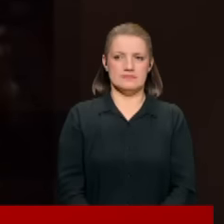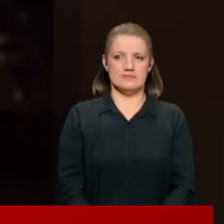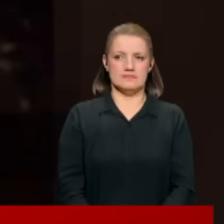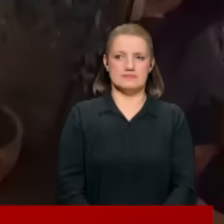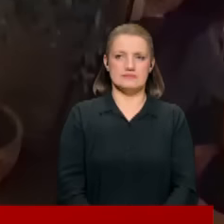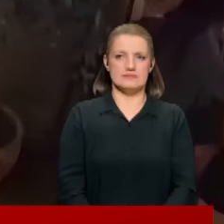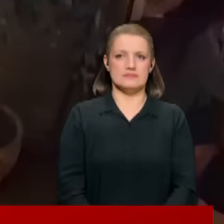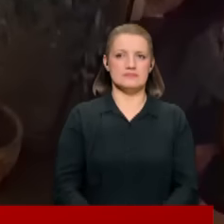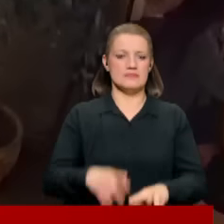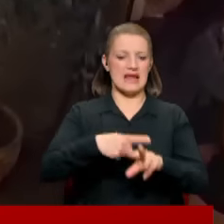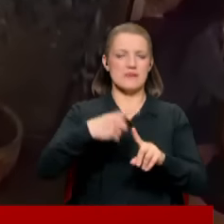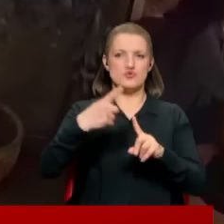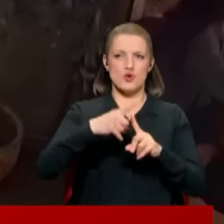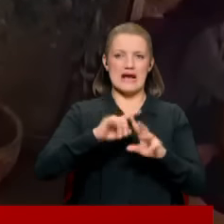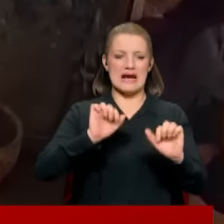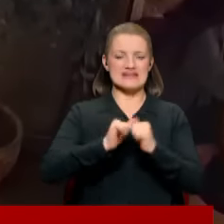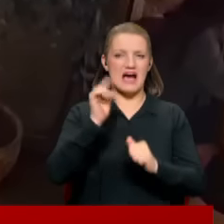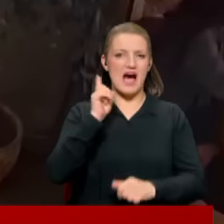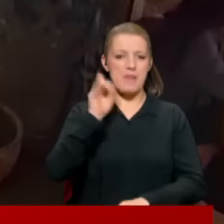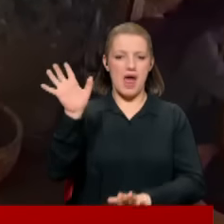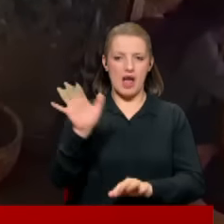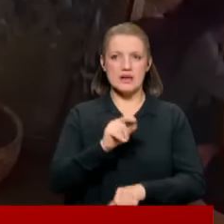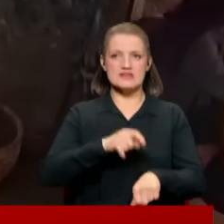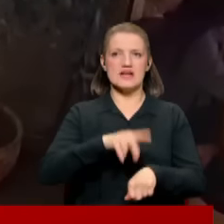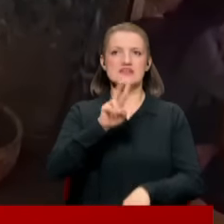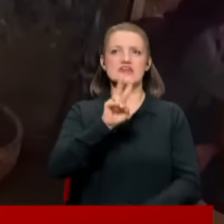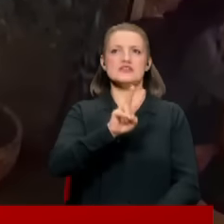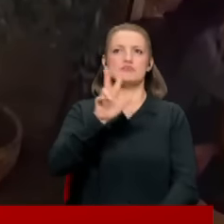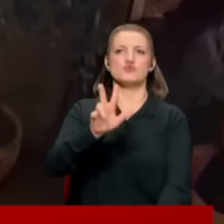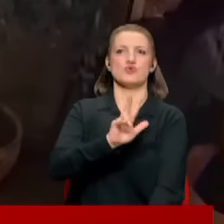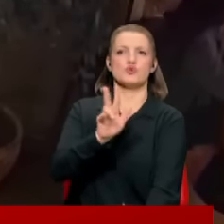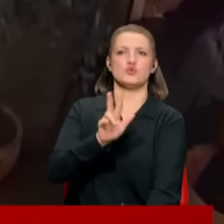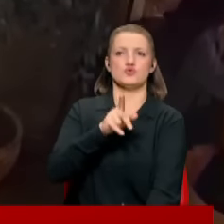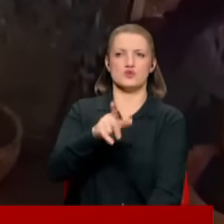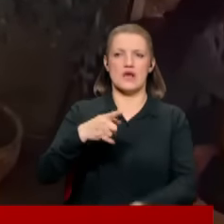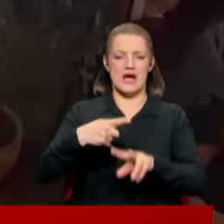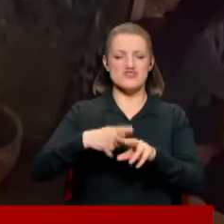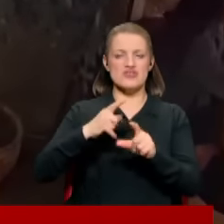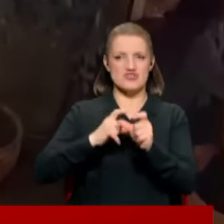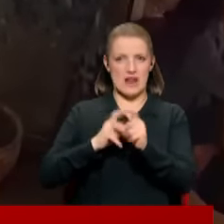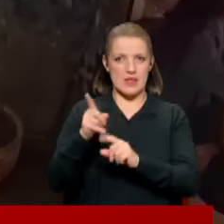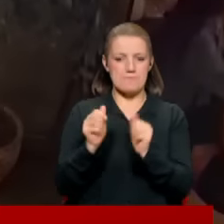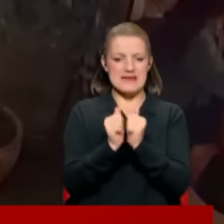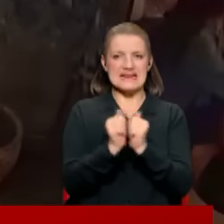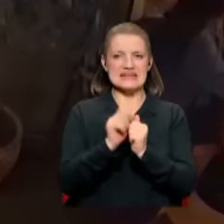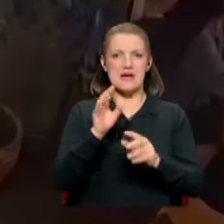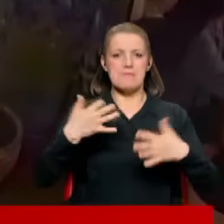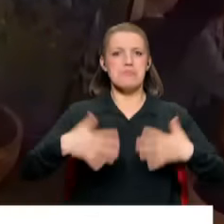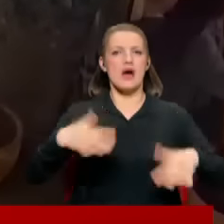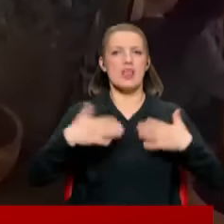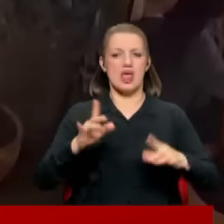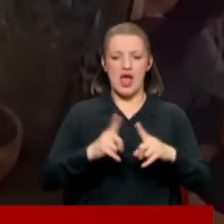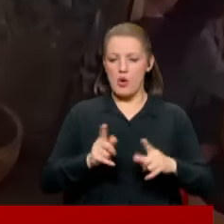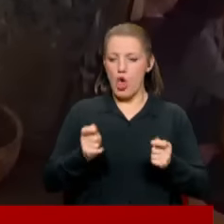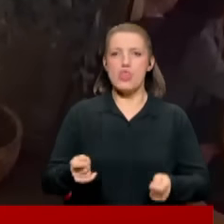Abi konuşsun. Eylem Tok kazayı haber aldığında saat 23.30'u gösteriyordu. Ayşe Ceren Saltoğlu ile birlikte panikle